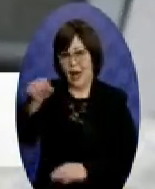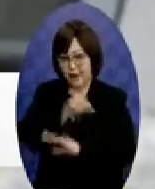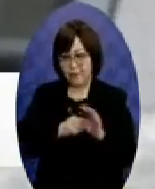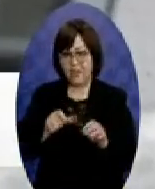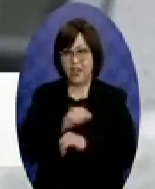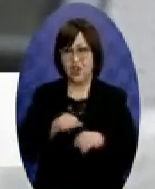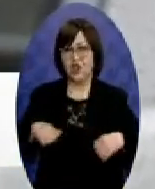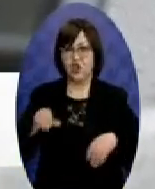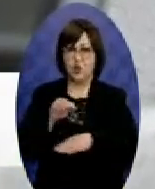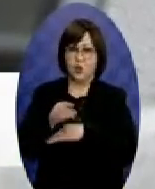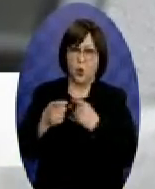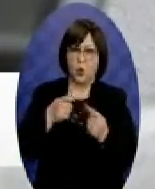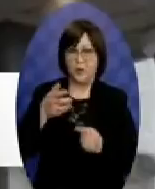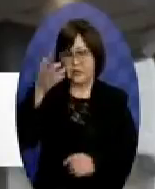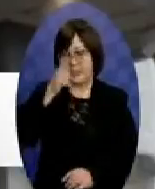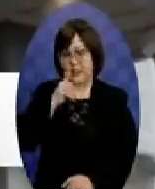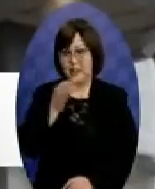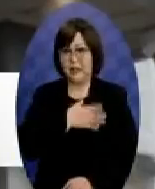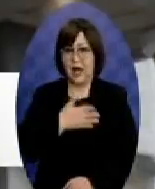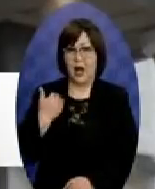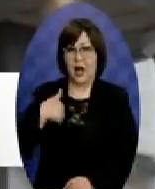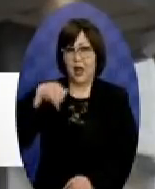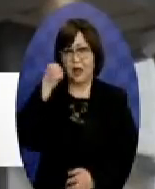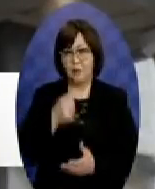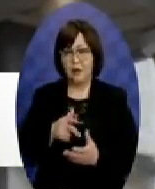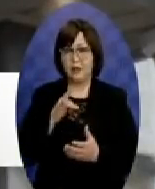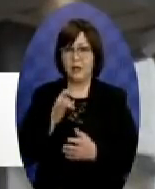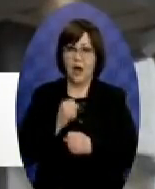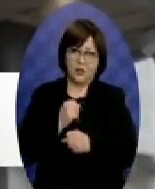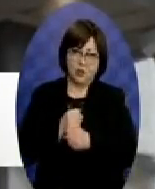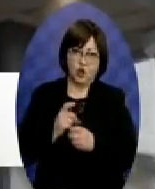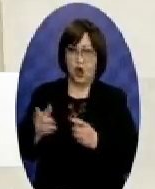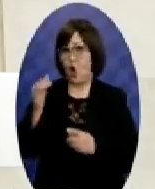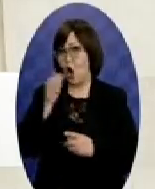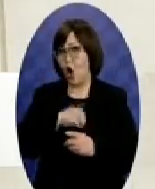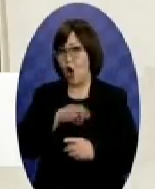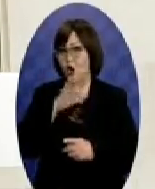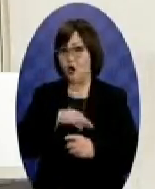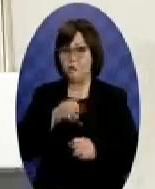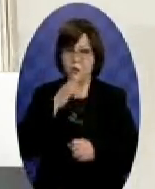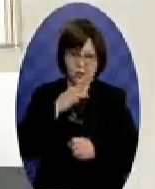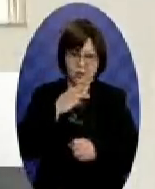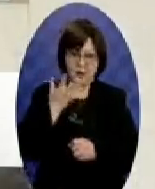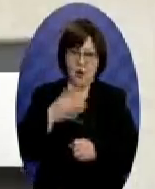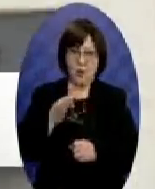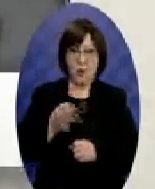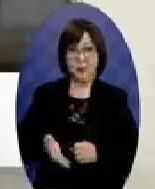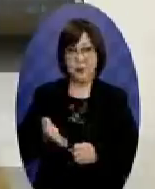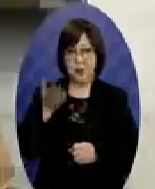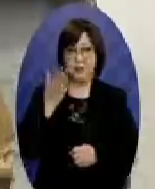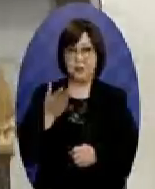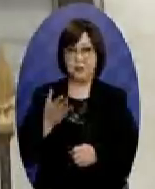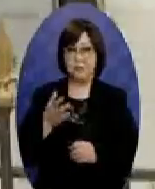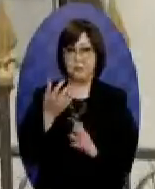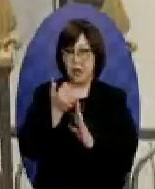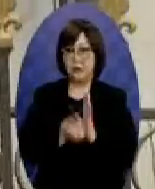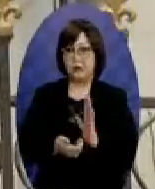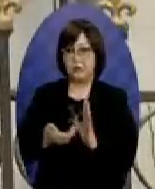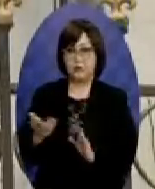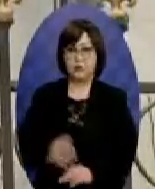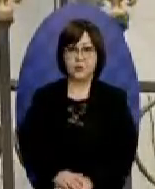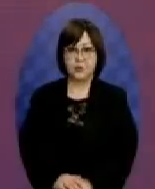төлөөлөгчтэй орл засаг даргын хамгийн газрын албан тушаалтнуудын хөрөнгө орлогын мэдүүлгийн бүртгэл 50-аас дээш хувьтай байгаа юм а.